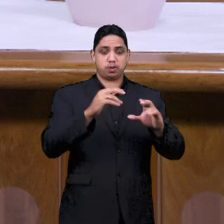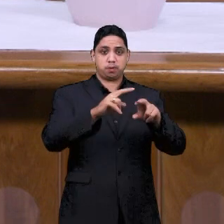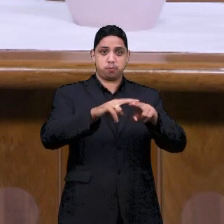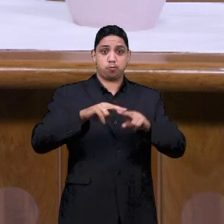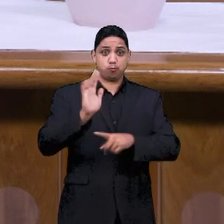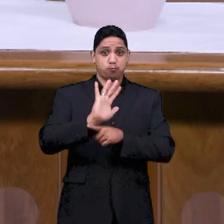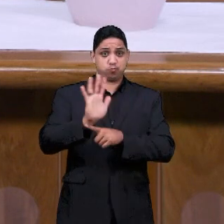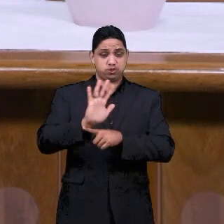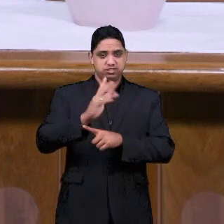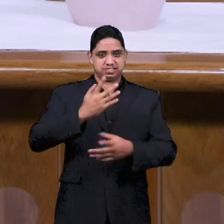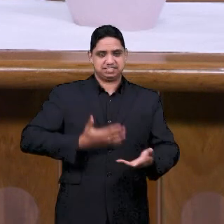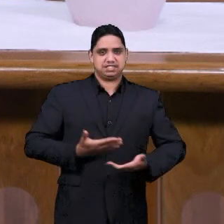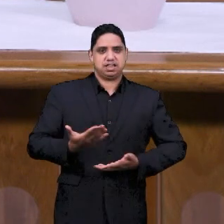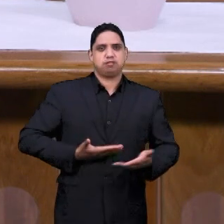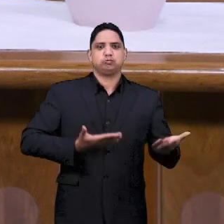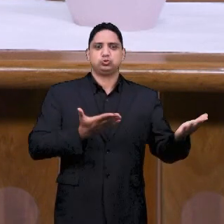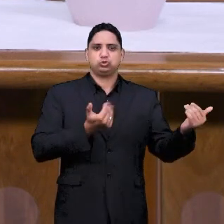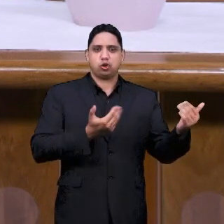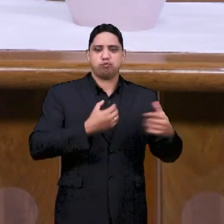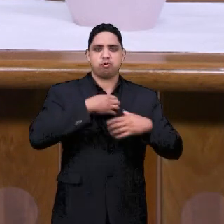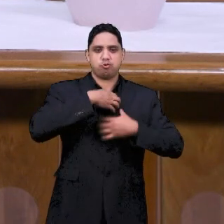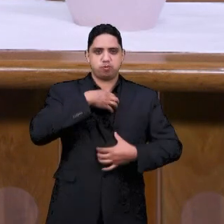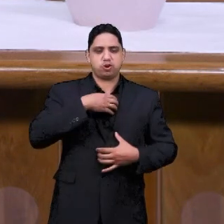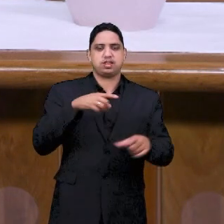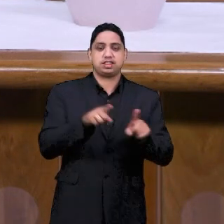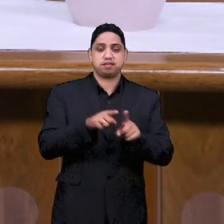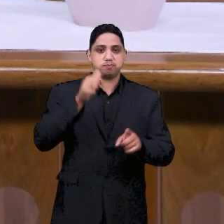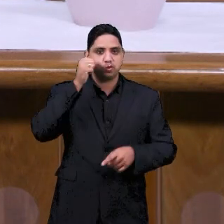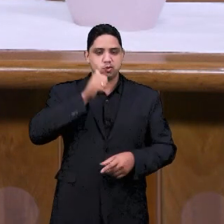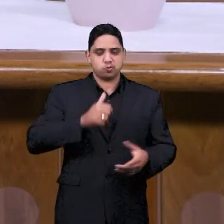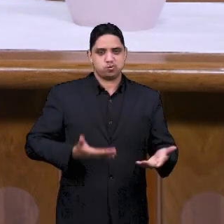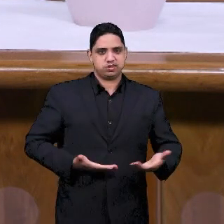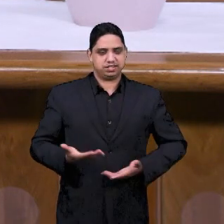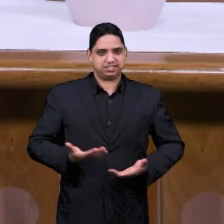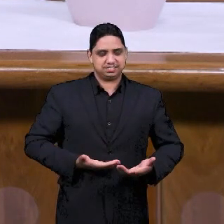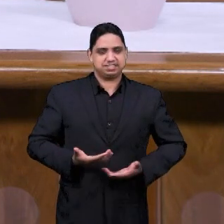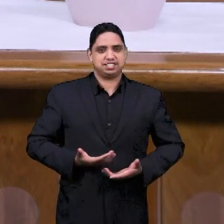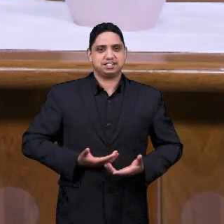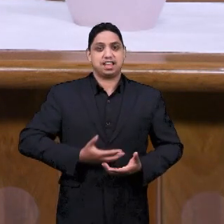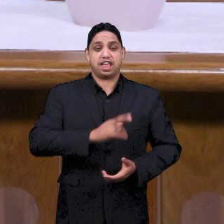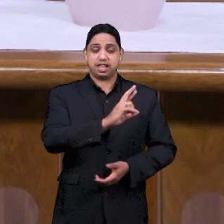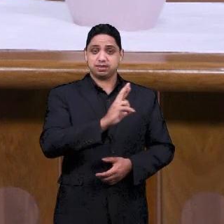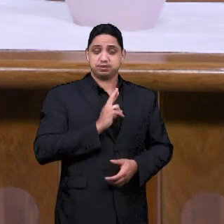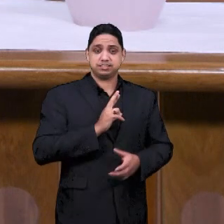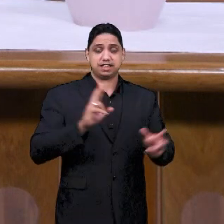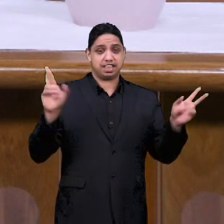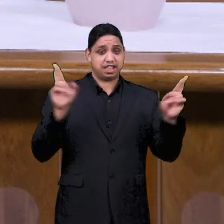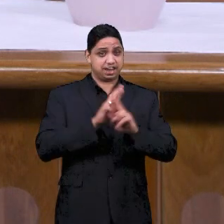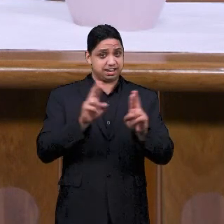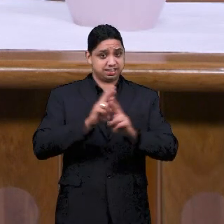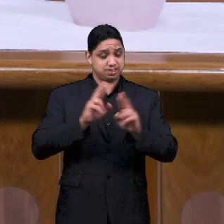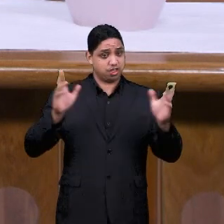frères et sœurs, des frères jeunes, ouvriers et aussi des dames qui nous ont envoyé des réponses liées au sujet, à